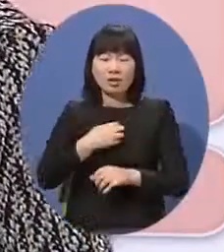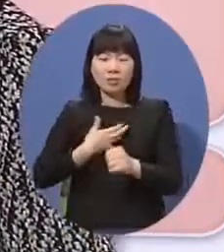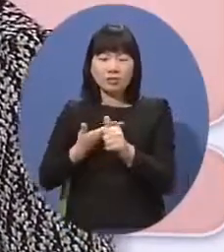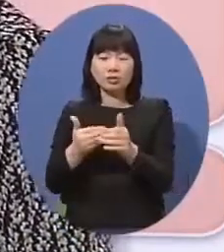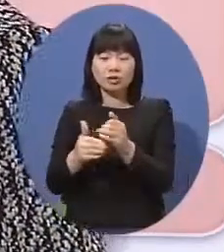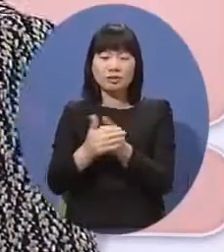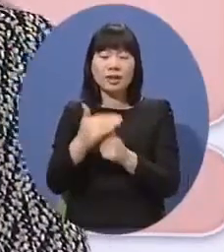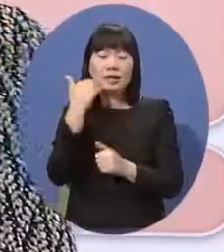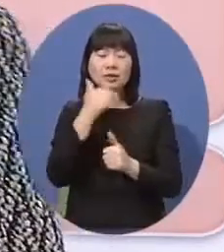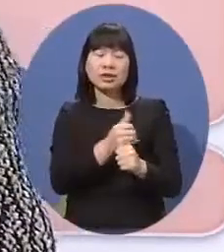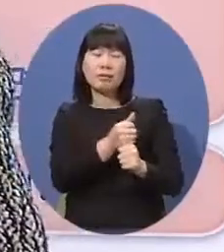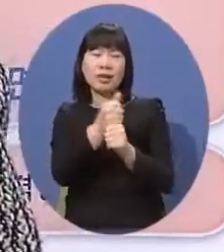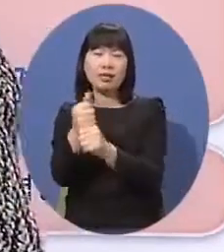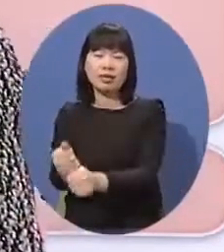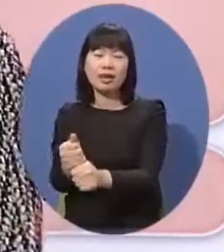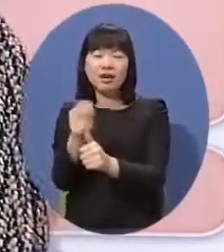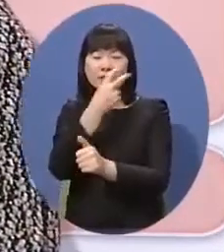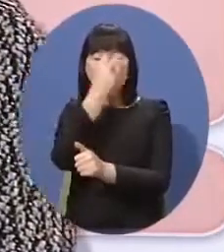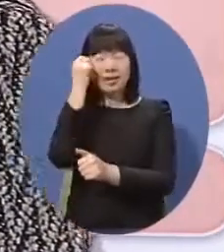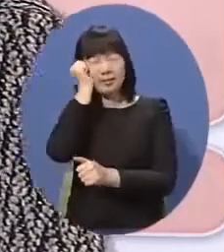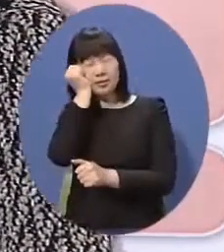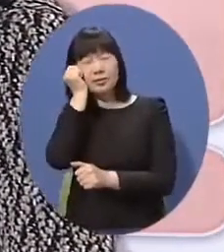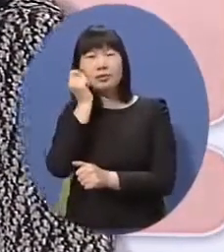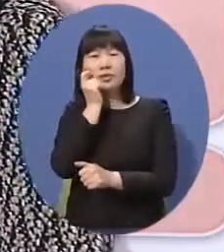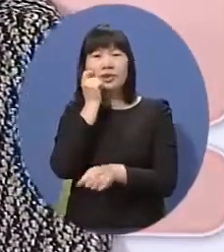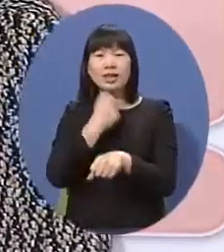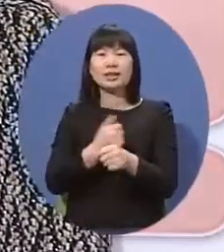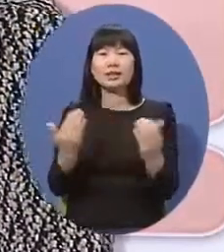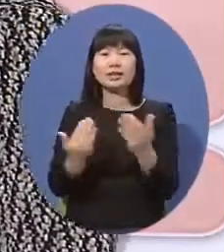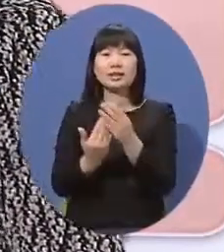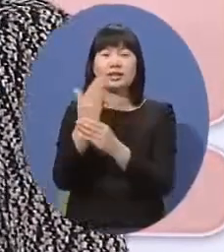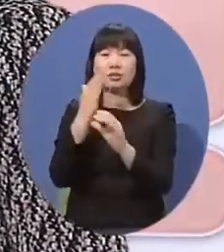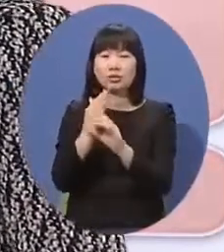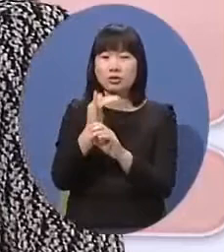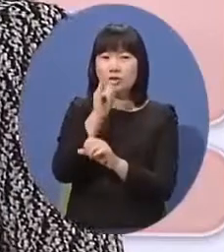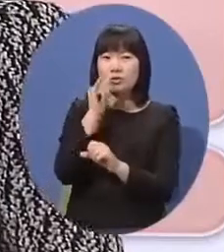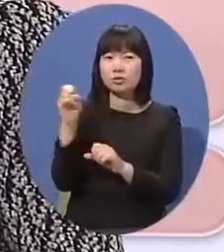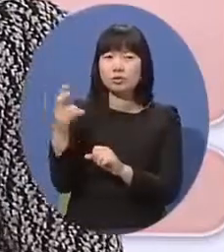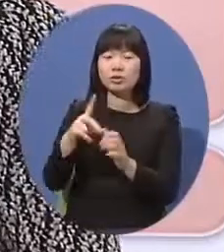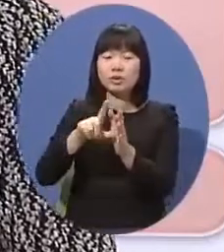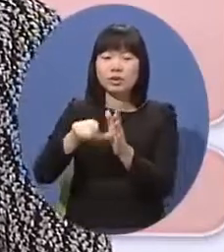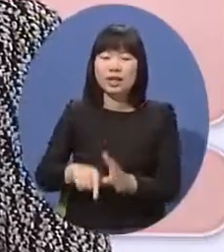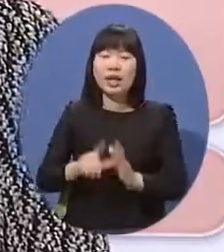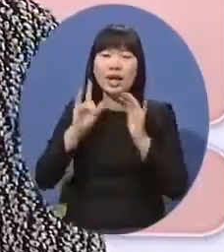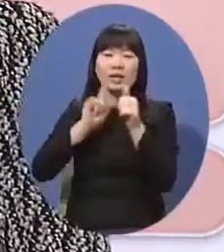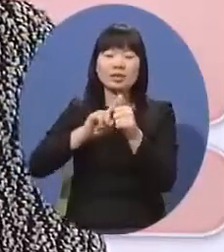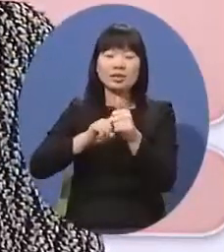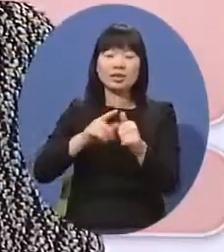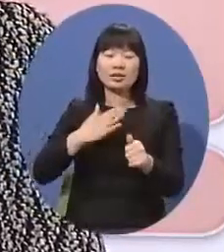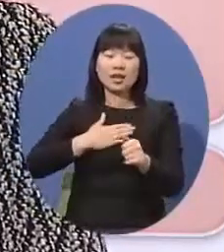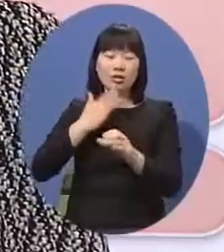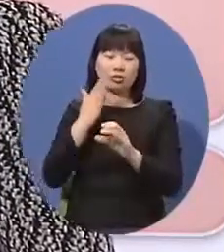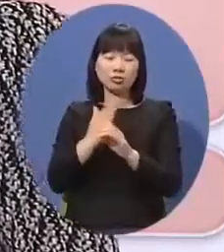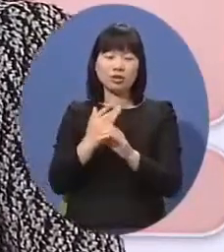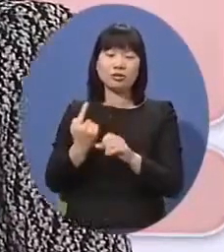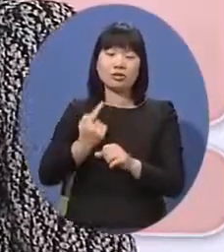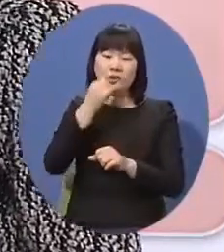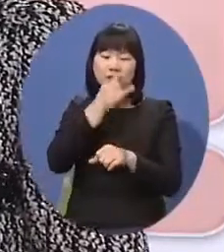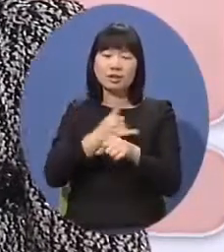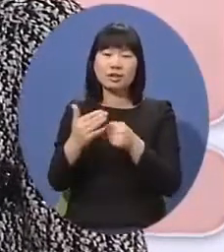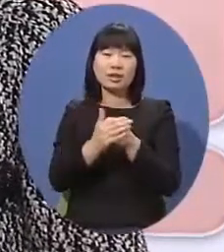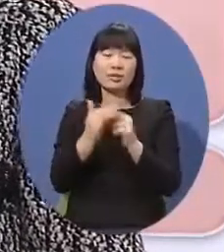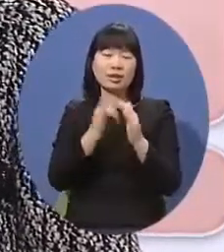누가 잡아간다 그러면 이제 잠을 못 자는 이런 일들이 생기고요. 또 이때는 아이들이 또 자기중심성이 높기